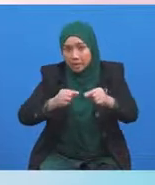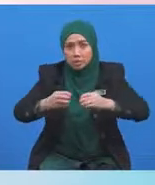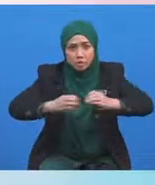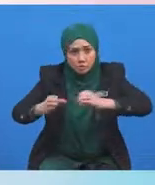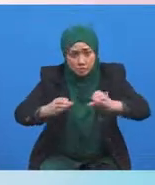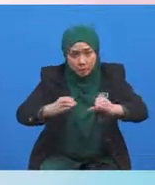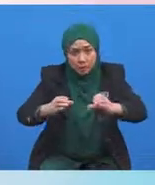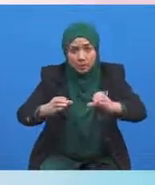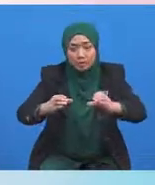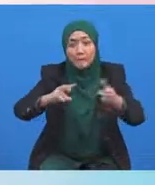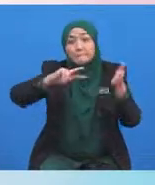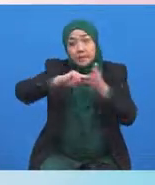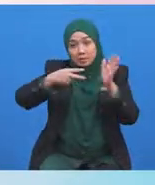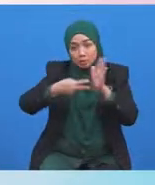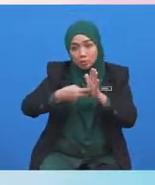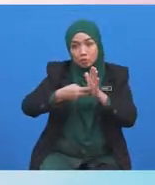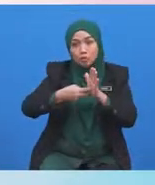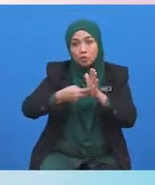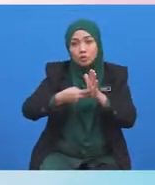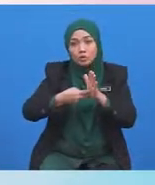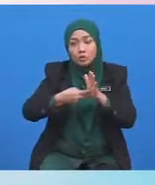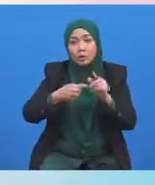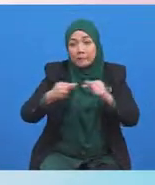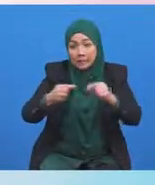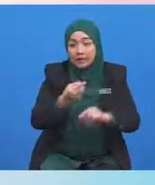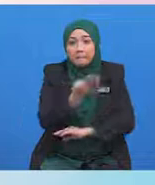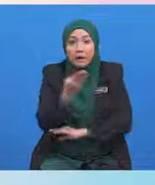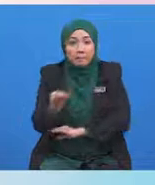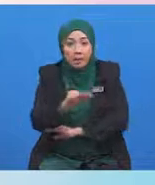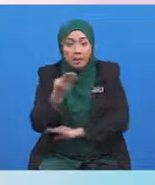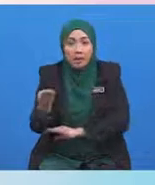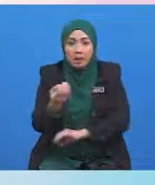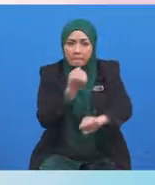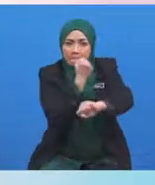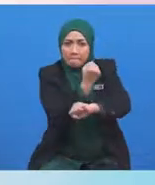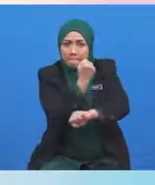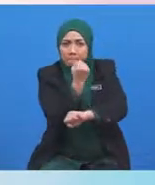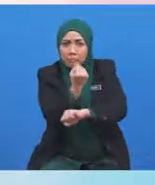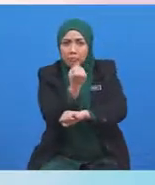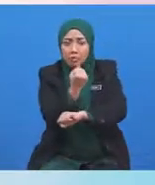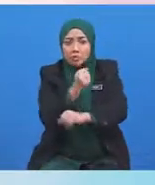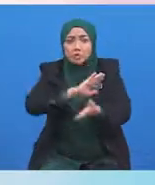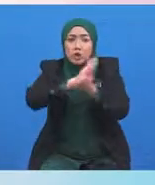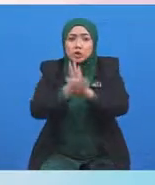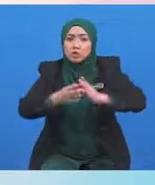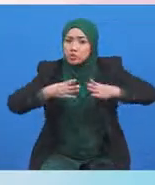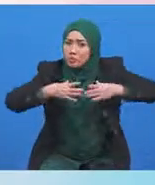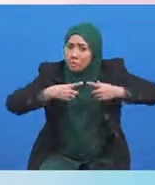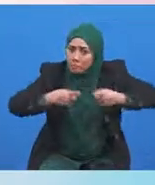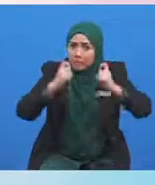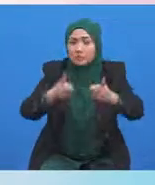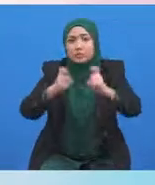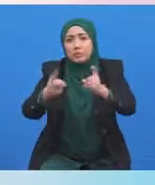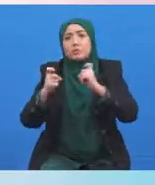cepat bermaksud pergerakan bahan-bahan pepejal dan cecair berlaku di cerun dengan pantas dan secara